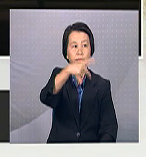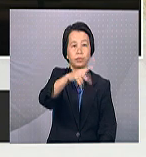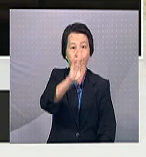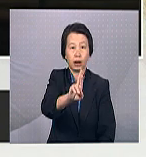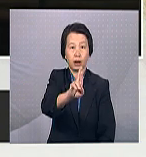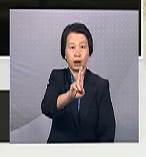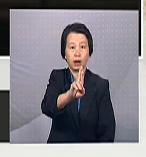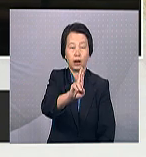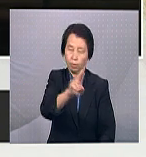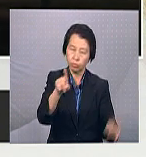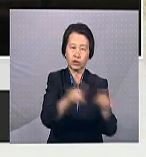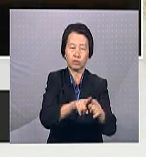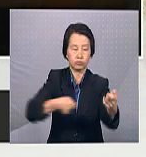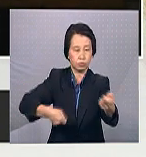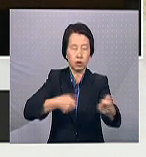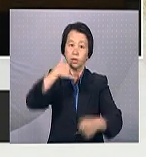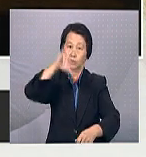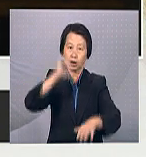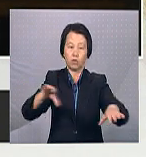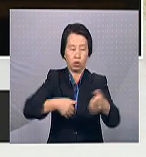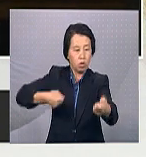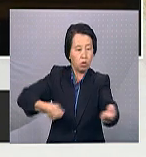Semalam proses Nyah Cemar